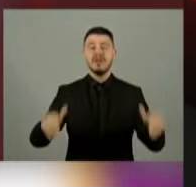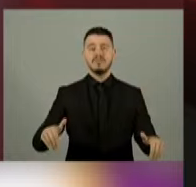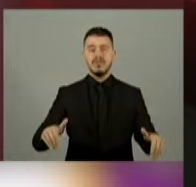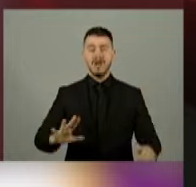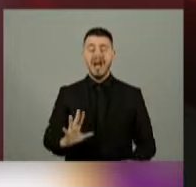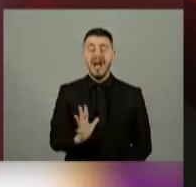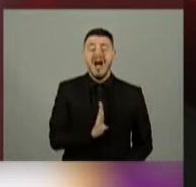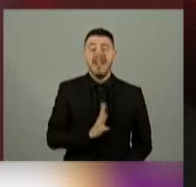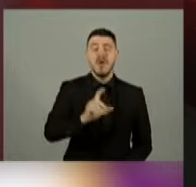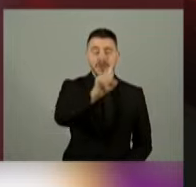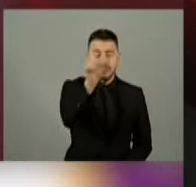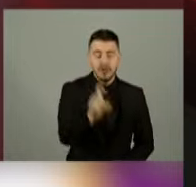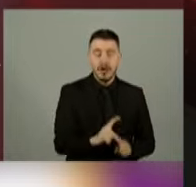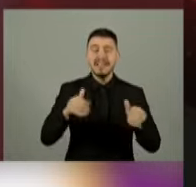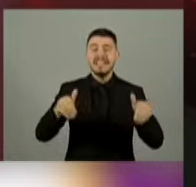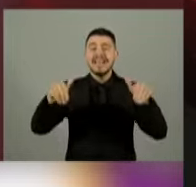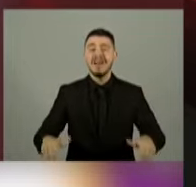και αντιθέσεις.